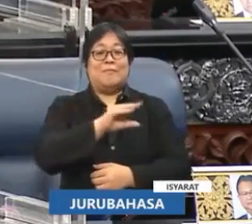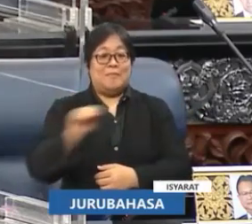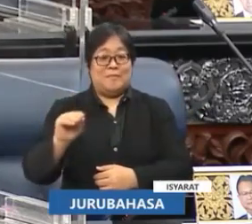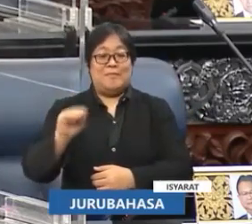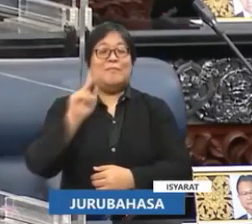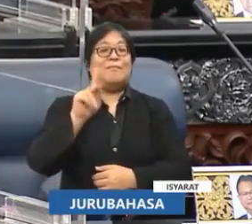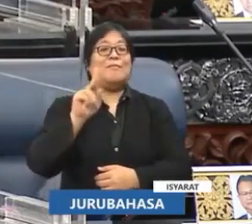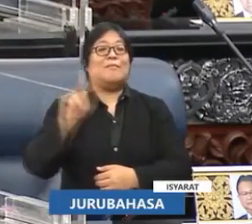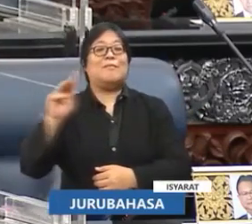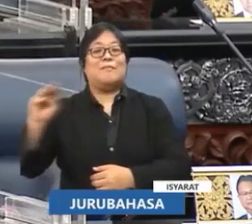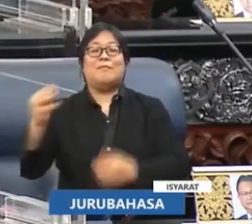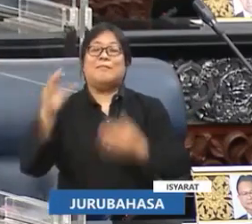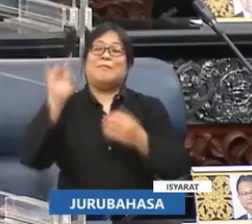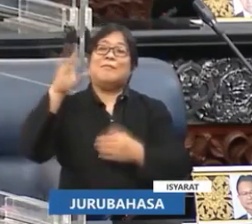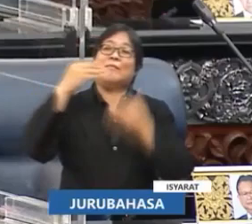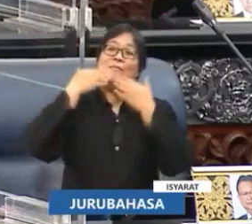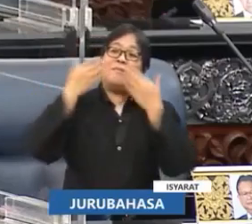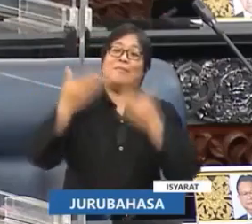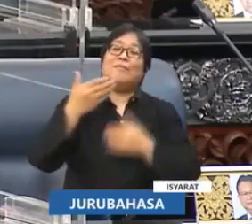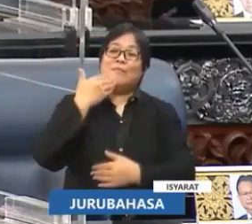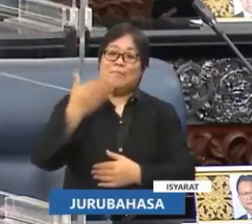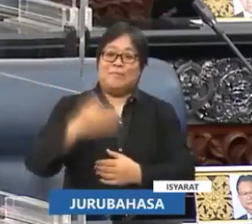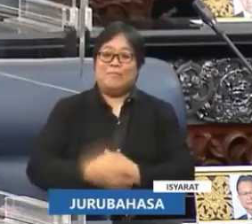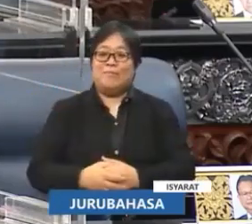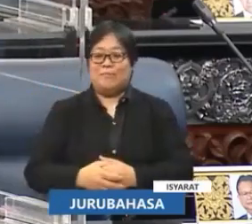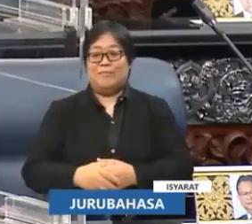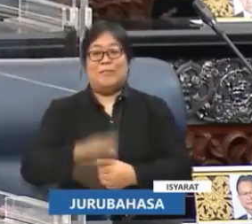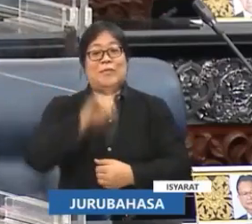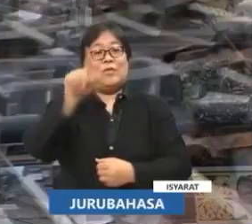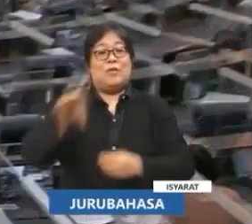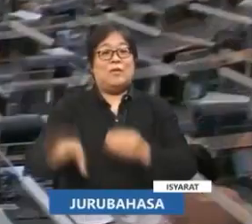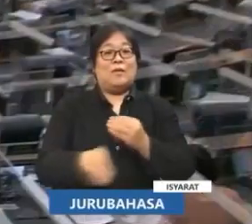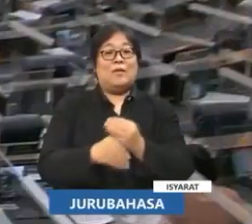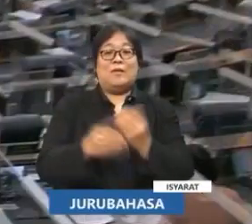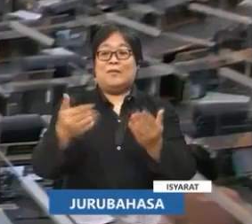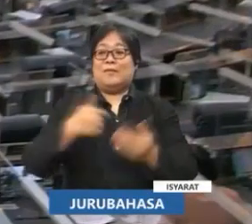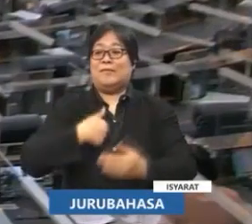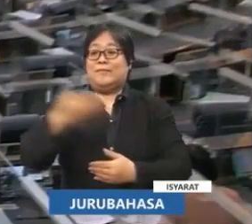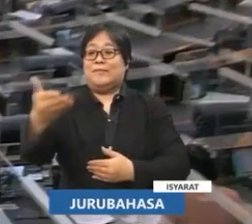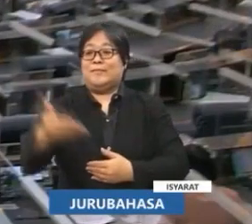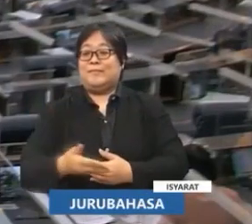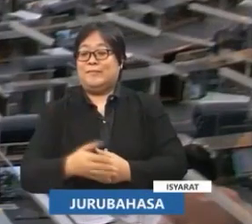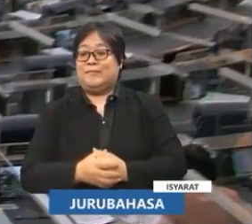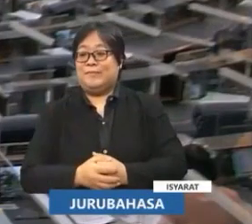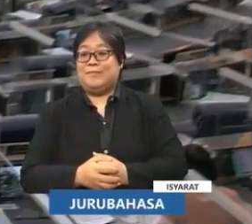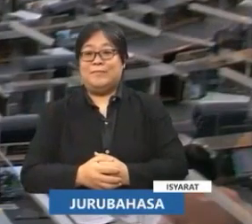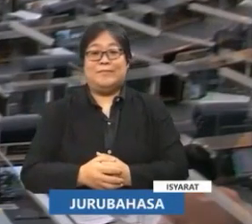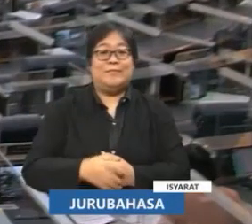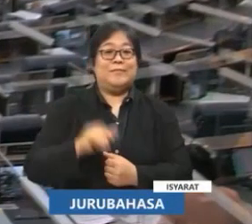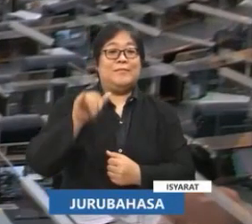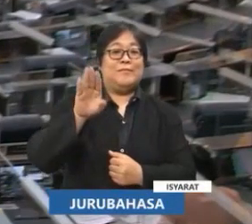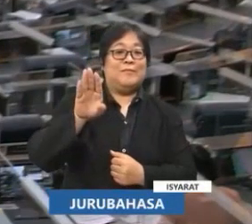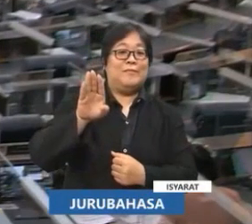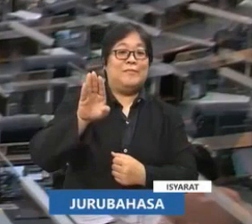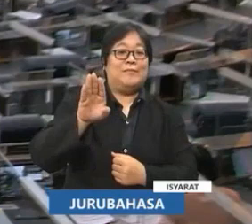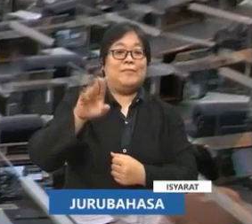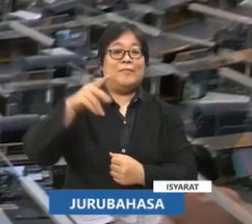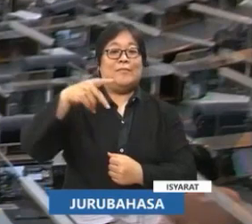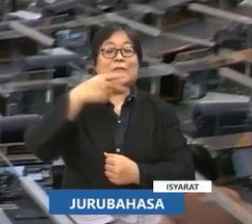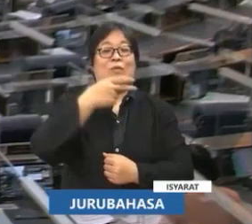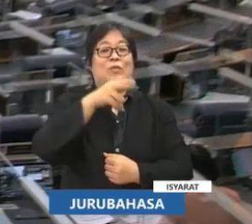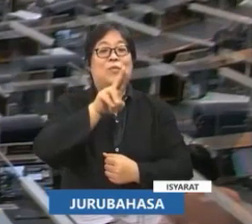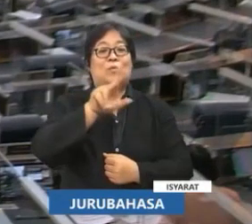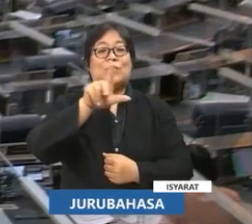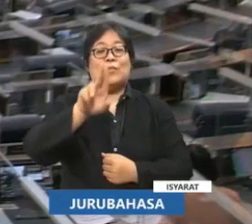kendalian Kementerian. InsyaAllah. Terima kasih. Soalan tambahan seterusnya saya jemput yang ke berhormat Hulu